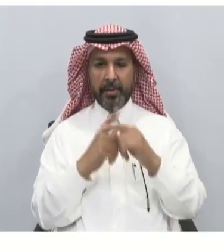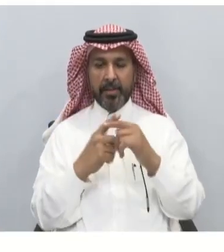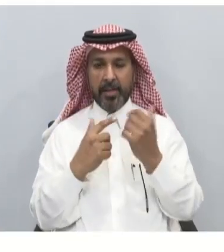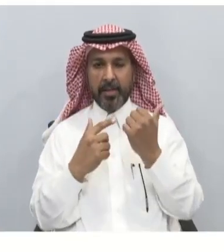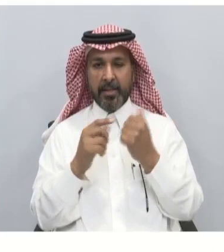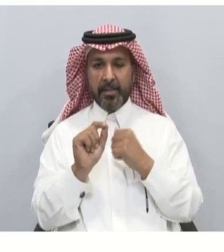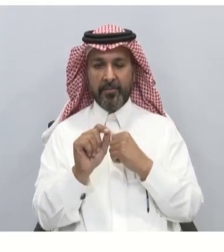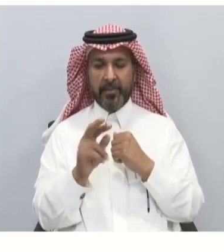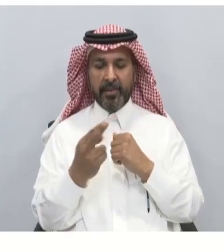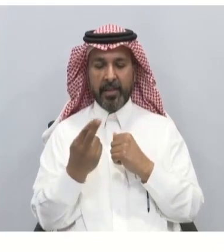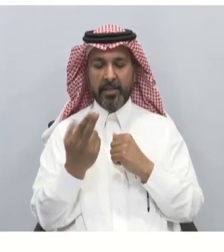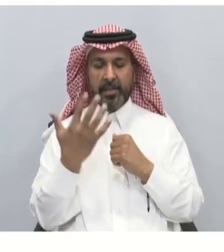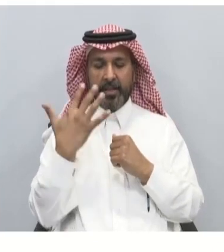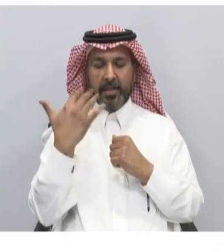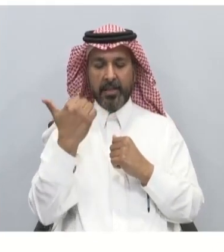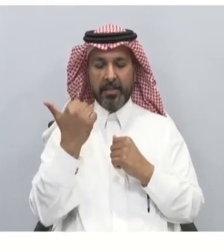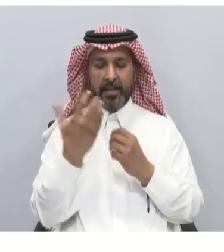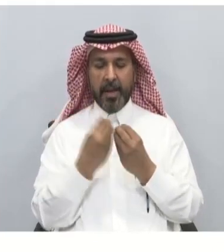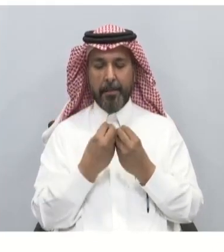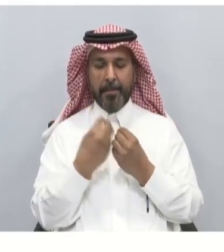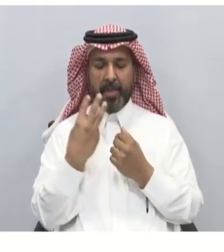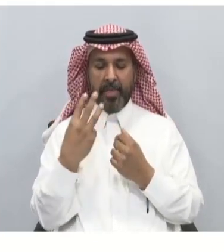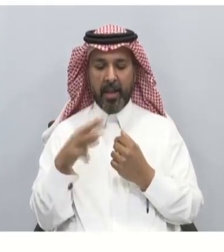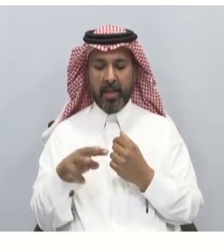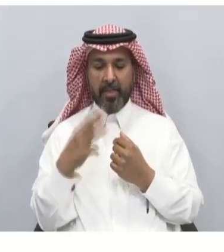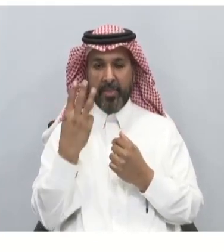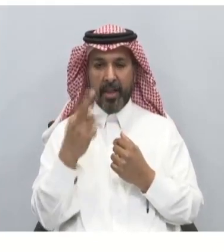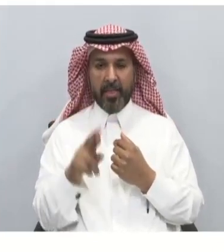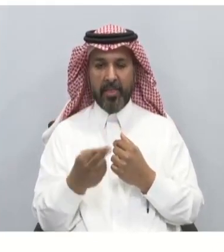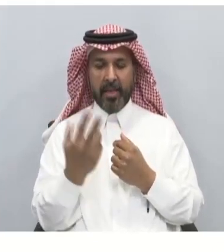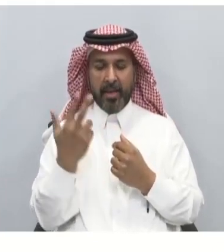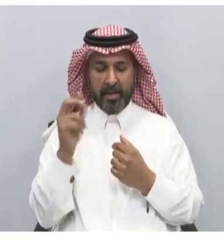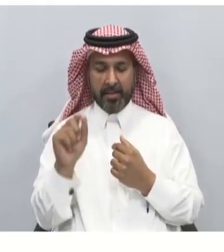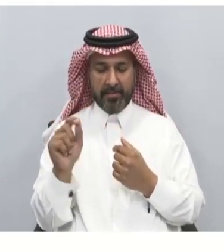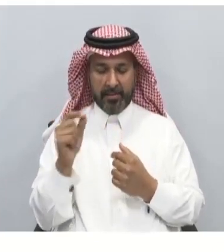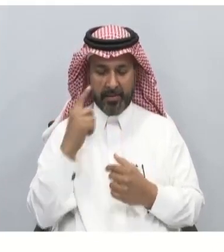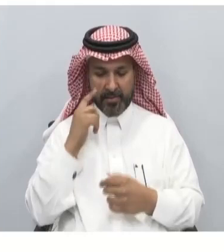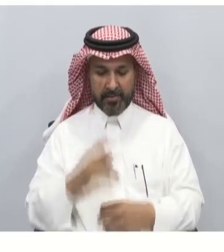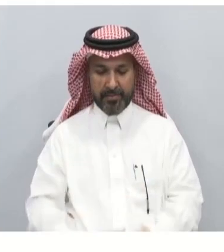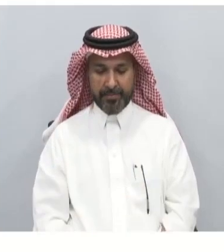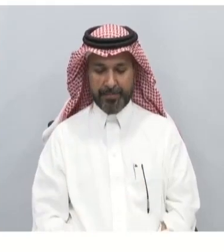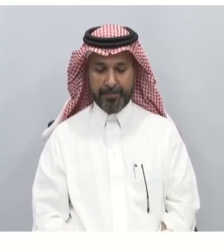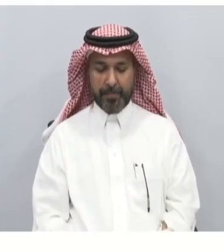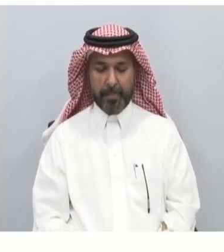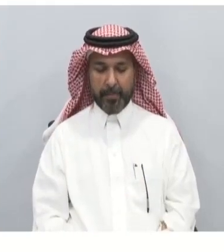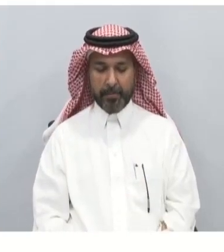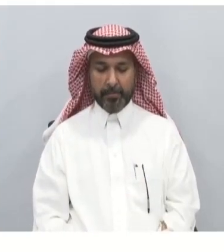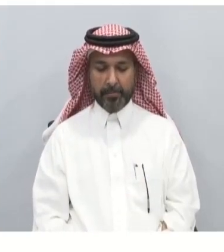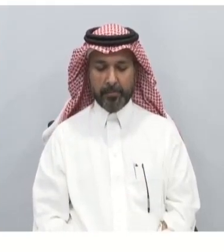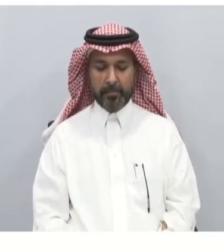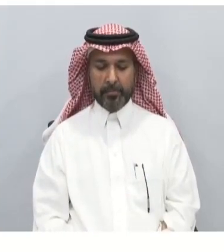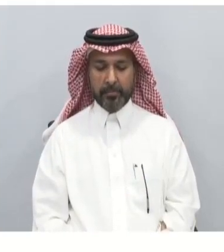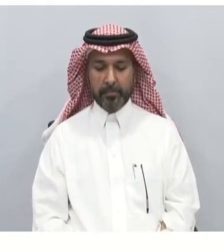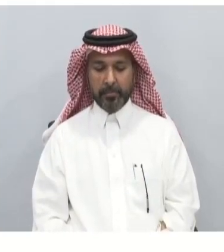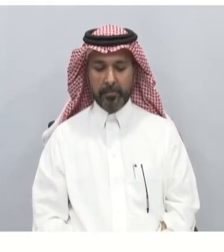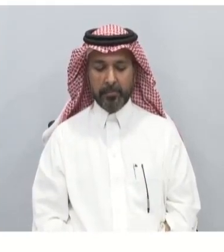نريد الحد النوني الآن، اكتشفنا الأساس اللي هو 6 من 10، ماذا قلنا؟ راح نقول 6 من 10 نون. طيب